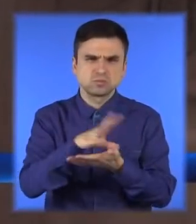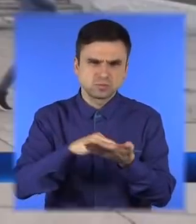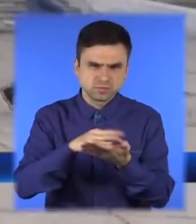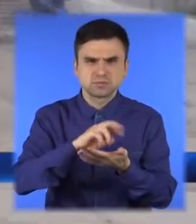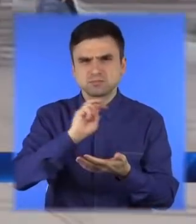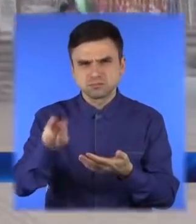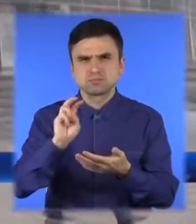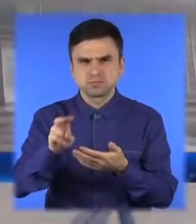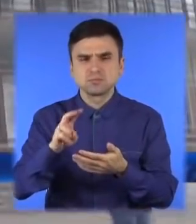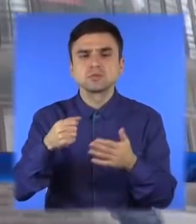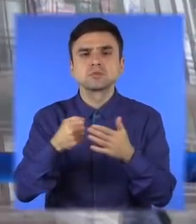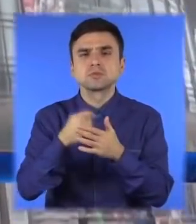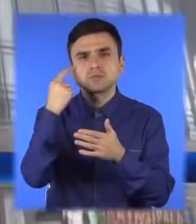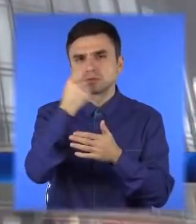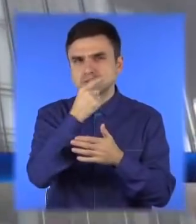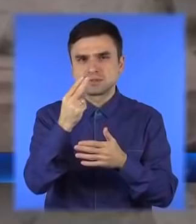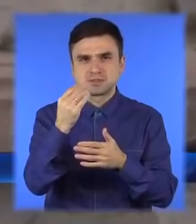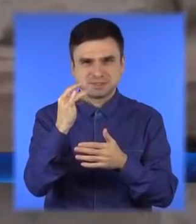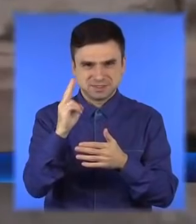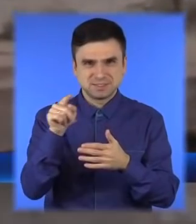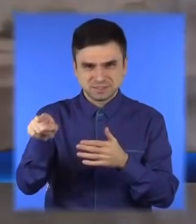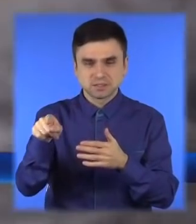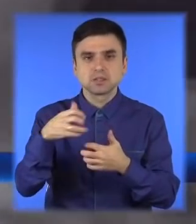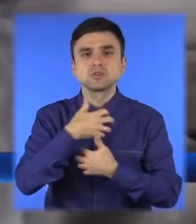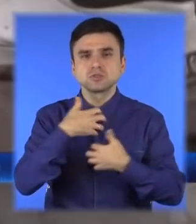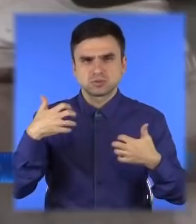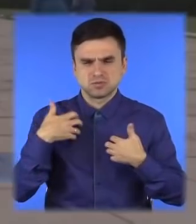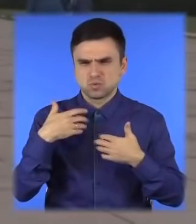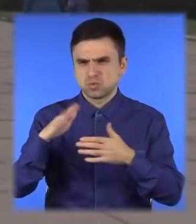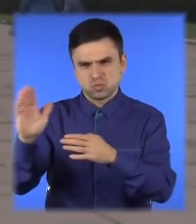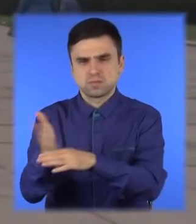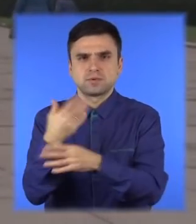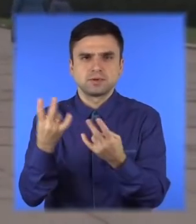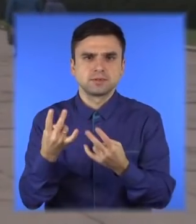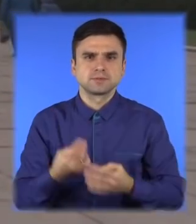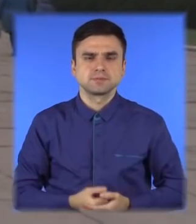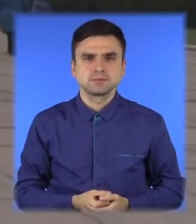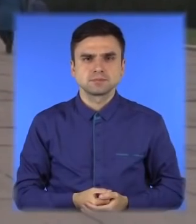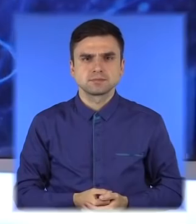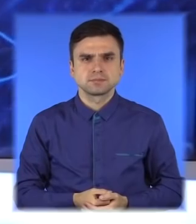аби на виставах заборонили експлуатувати тварин. Галина Ганзенко, Роман Кравченко, Перший міський.